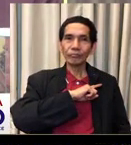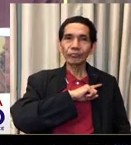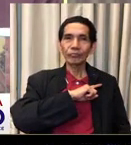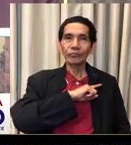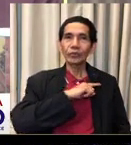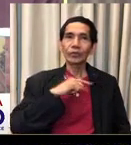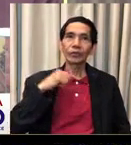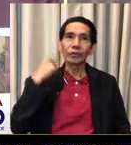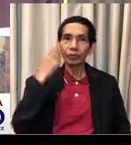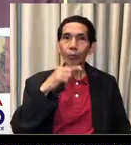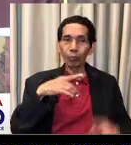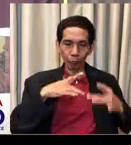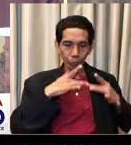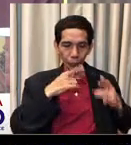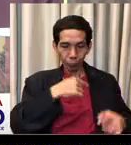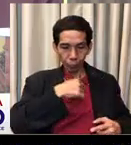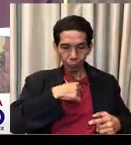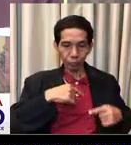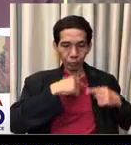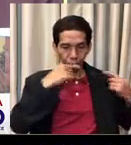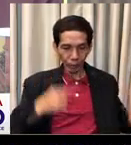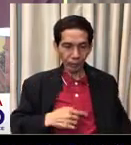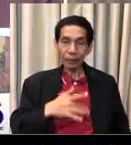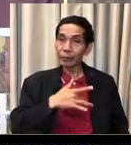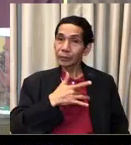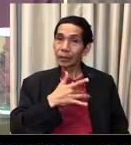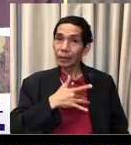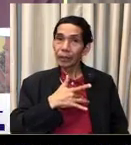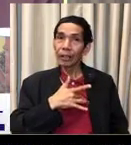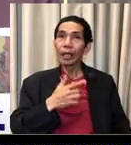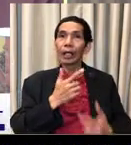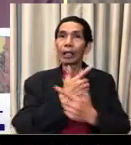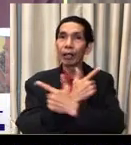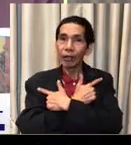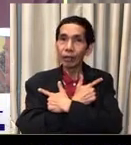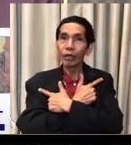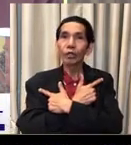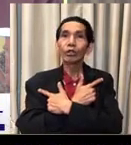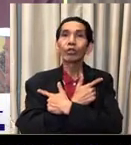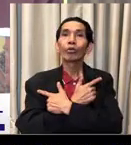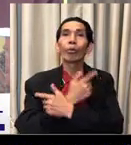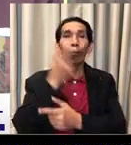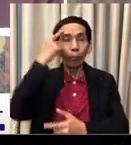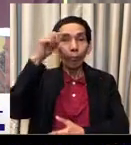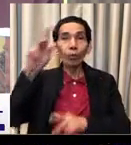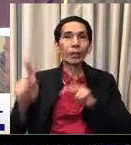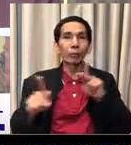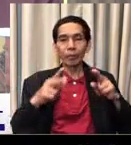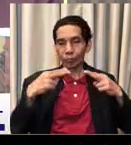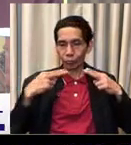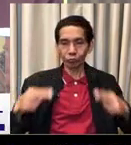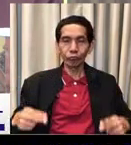yung sa ating mga puso't damdamin, yung love to humanity.